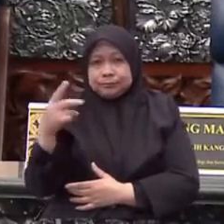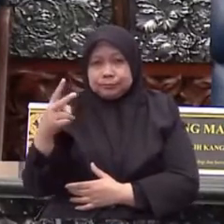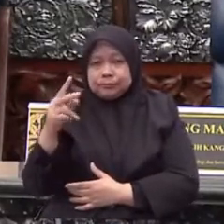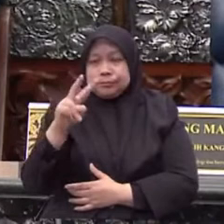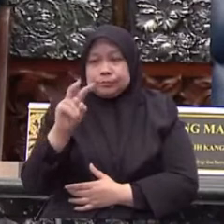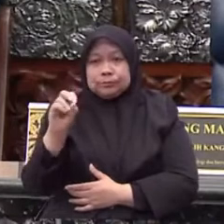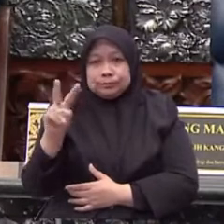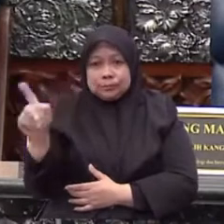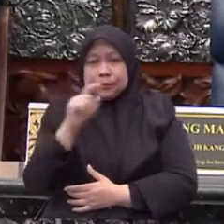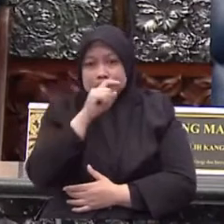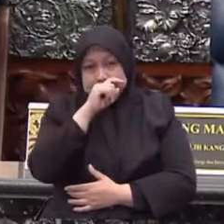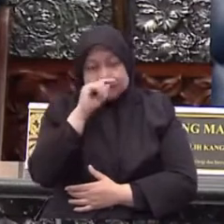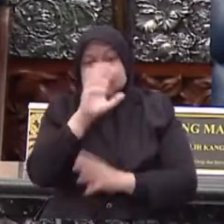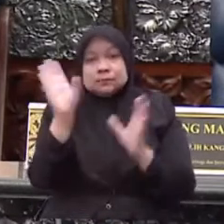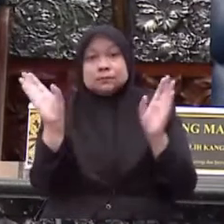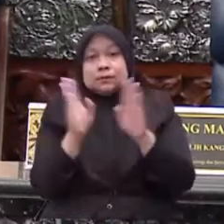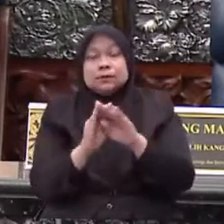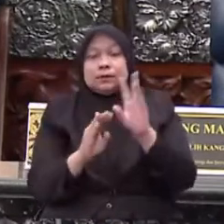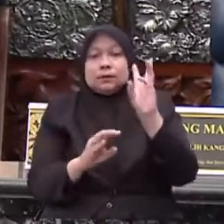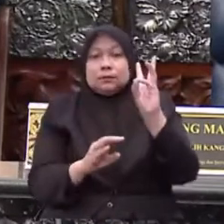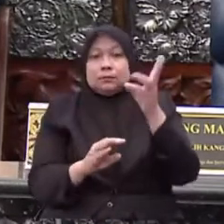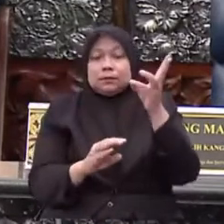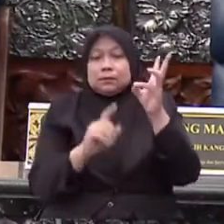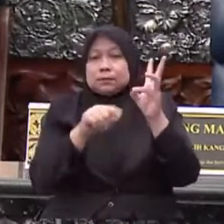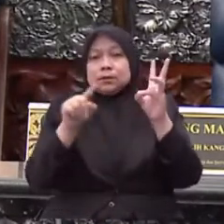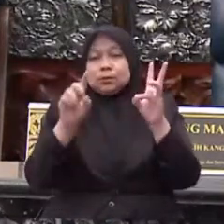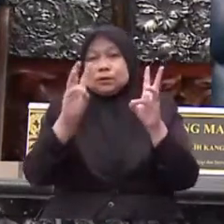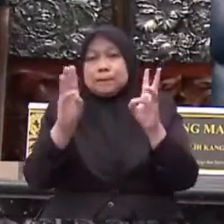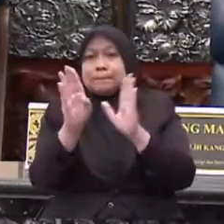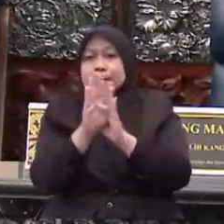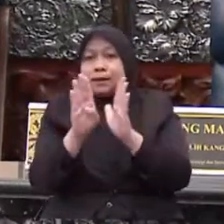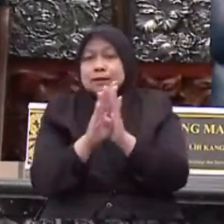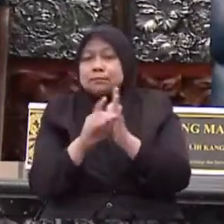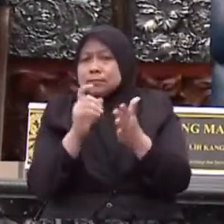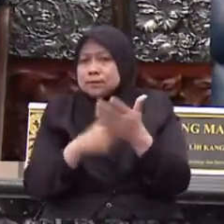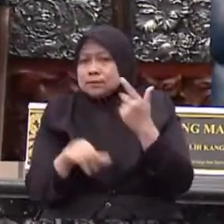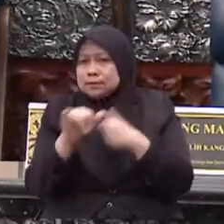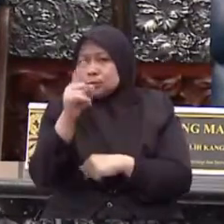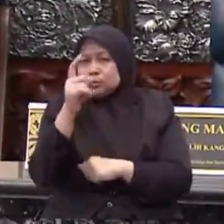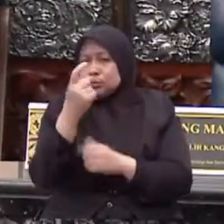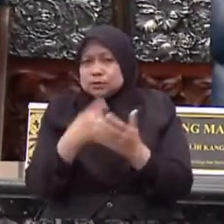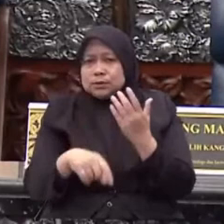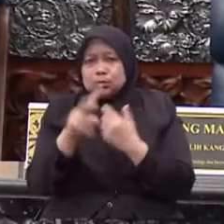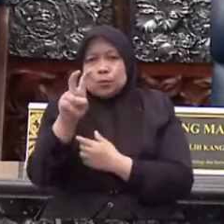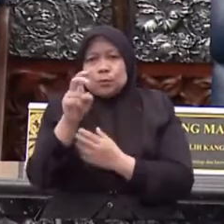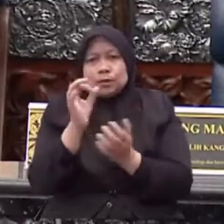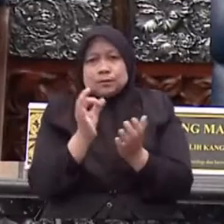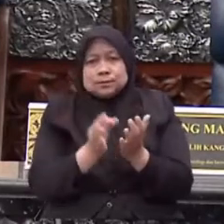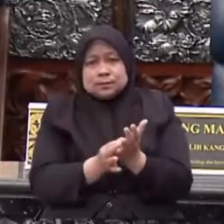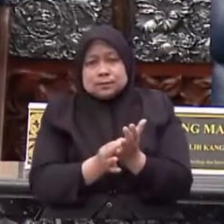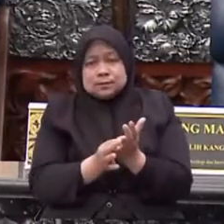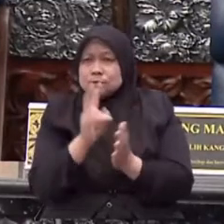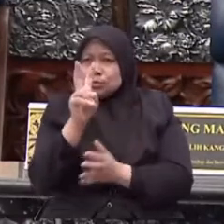sebanyak 16 pukulan satu enam billion bersamaan kada secage